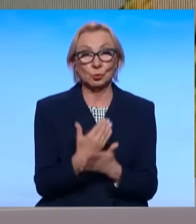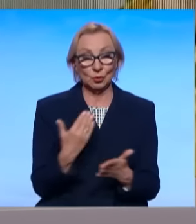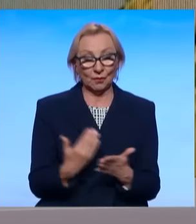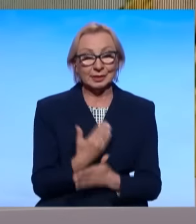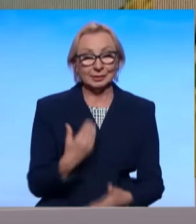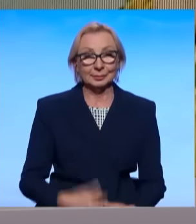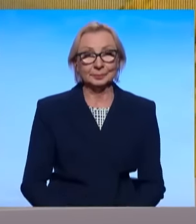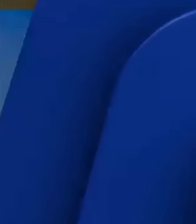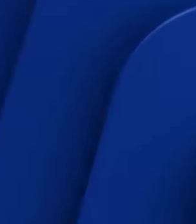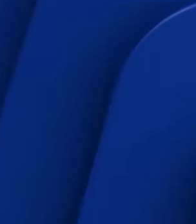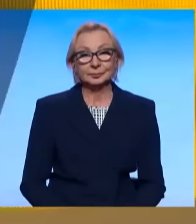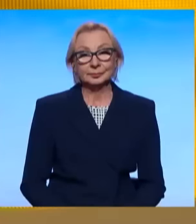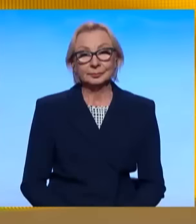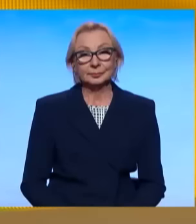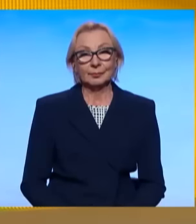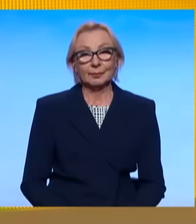це бачити.